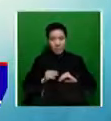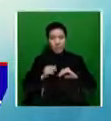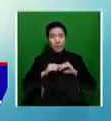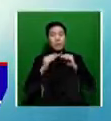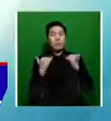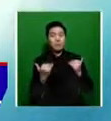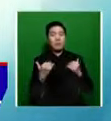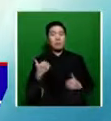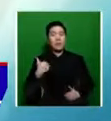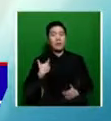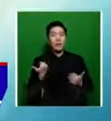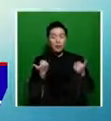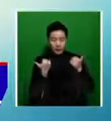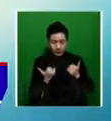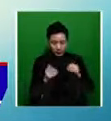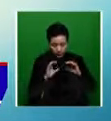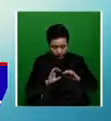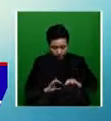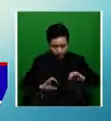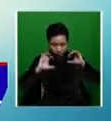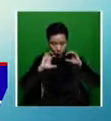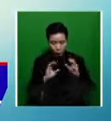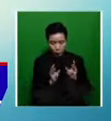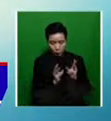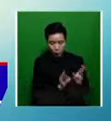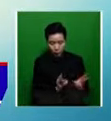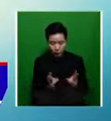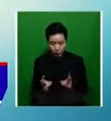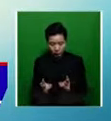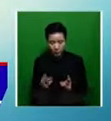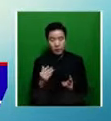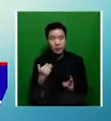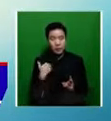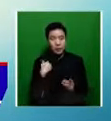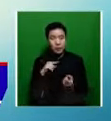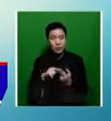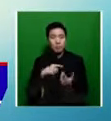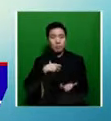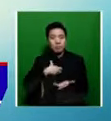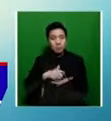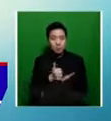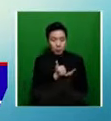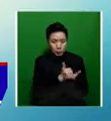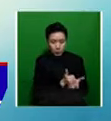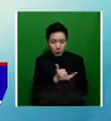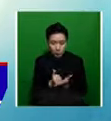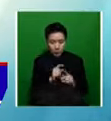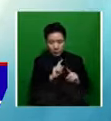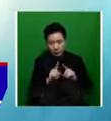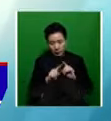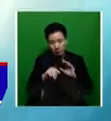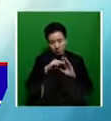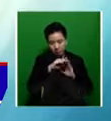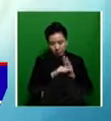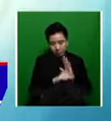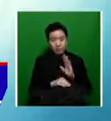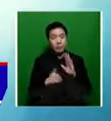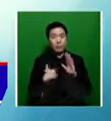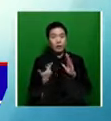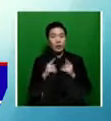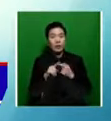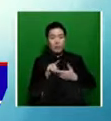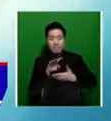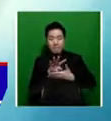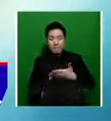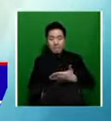เรียนนี้ครับรัฐบาลเนี่ยมีมาตรการต่างๆที่ทยอยออกมานะครับก็อยากจะเรียกว่าเรากำหนดมา